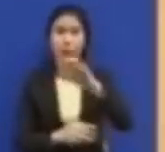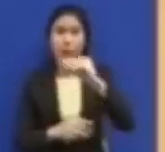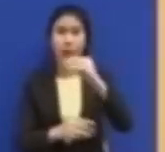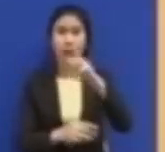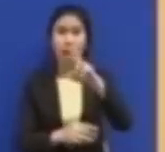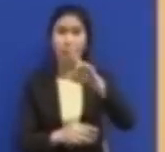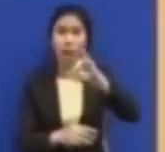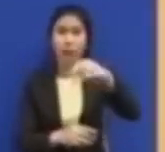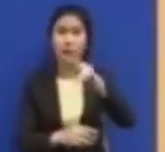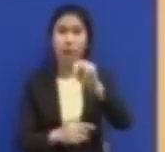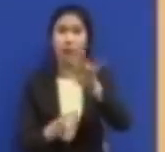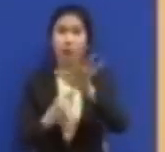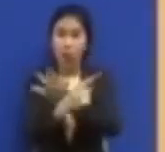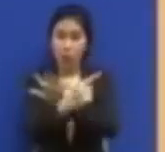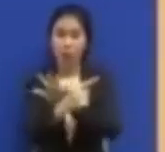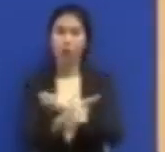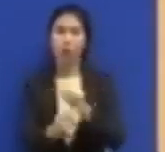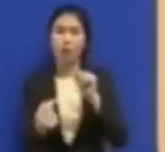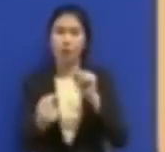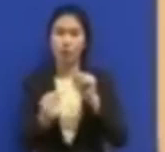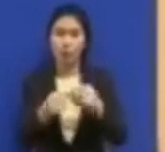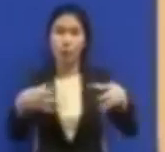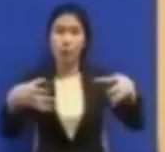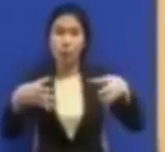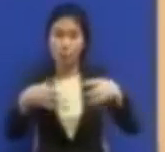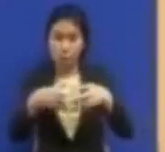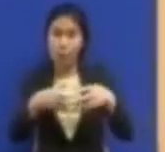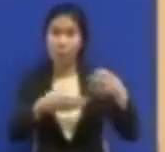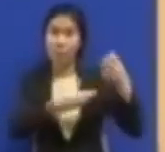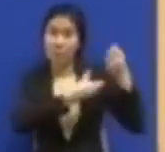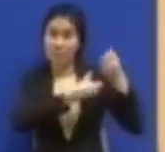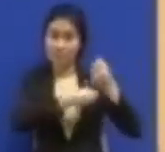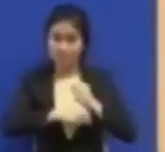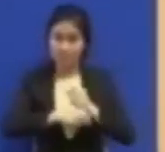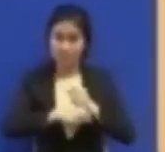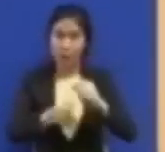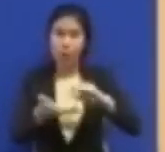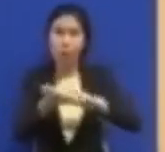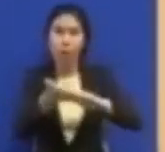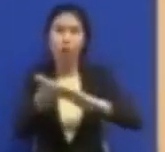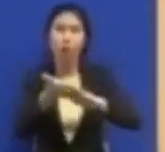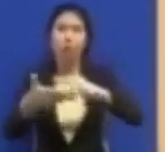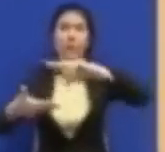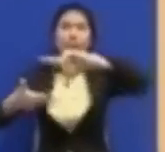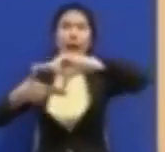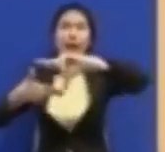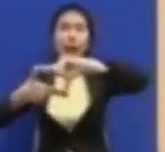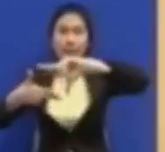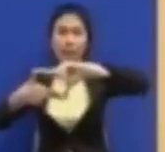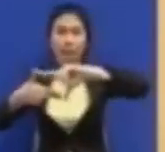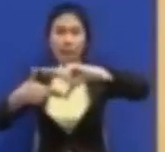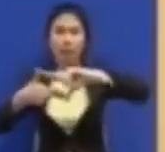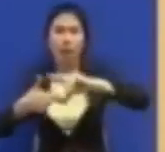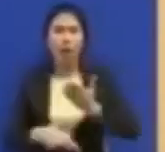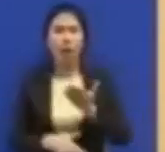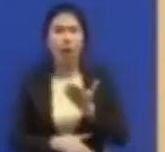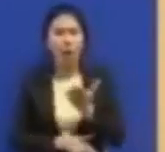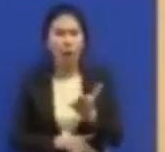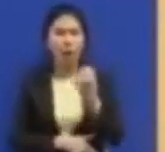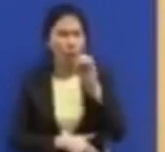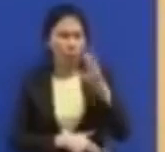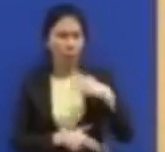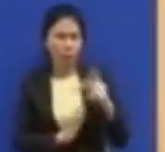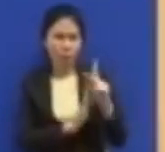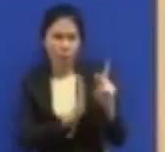าผมด้วยครับ พลังประชารัฐจังหวัดนครสวรรค์ขออนุญาตประท้วงท่านผู้ที่กำลังอภิปรายทำผิดกฎ